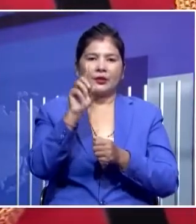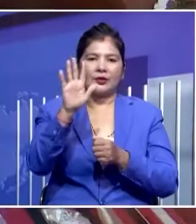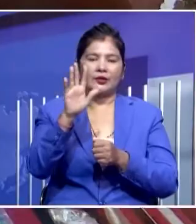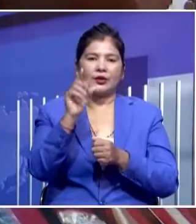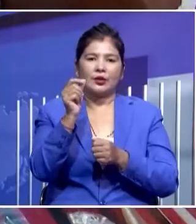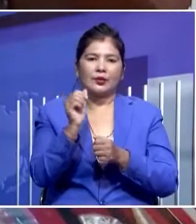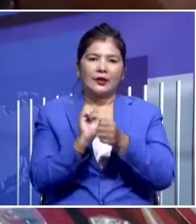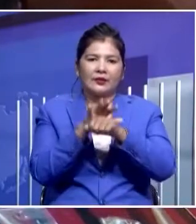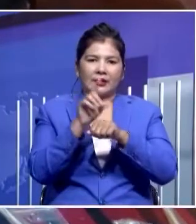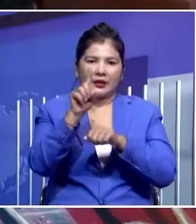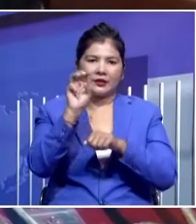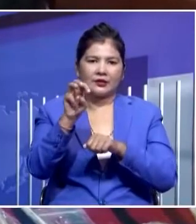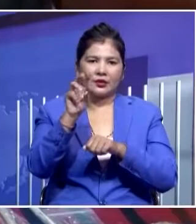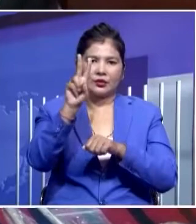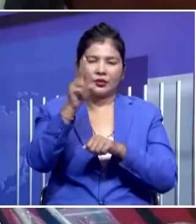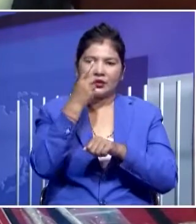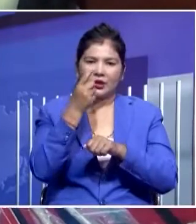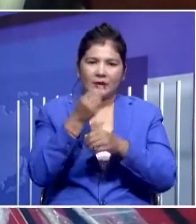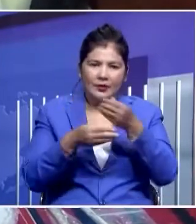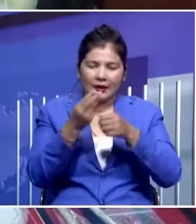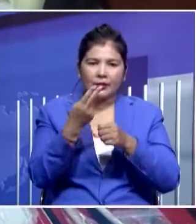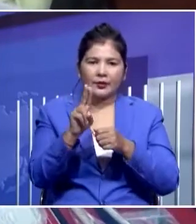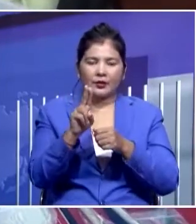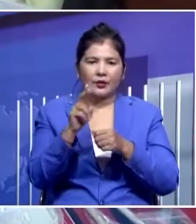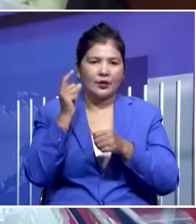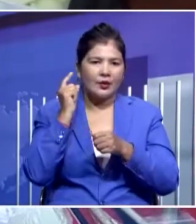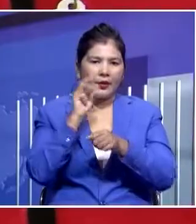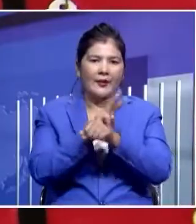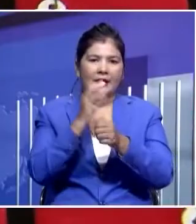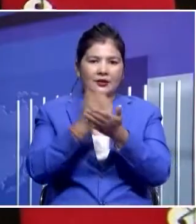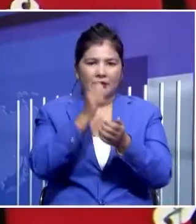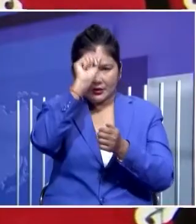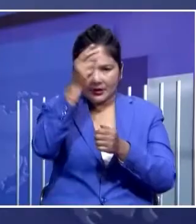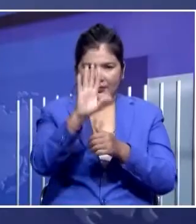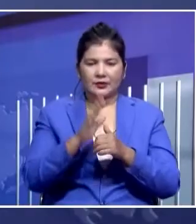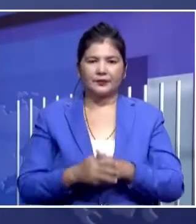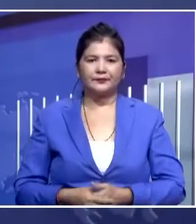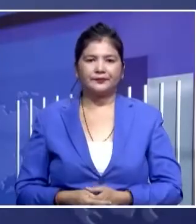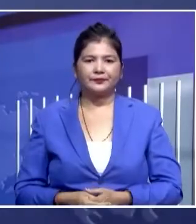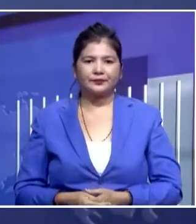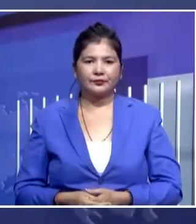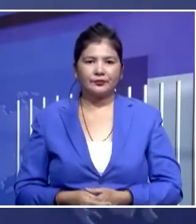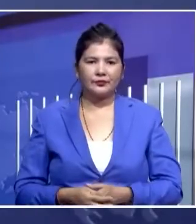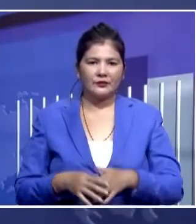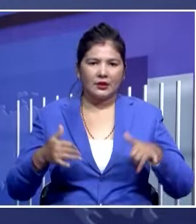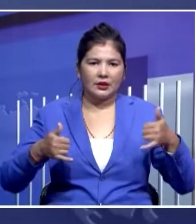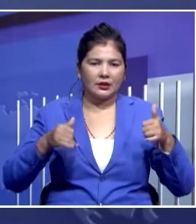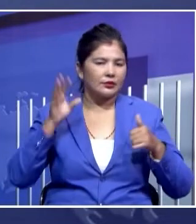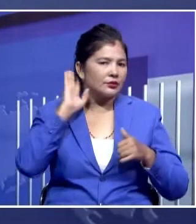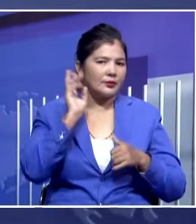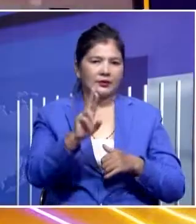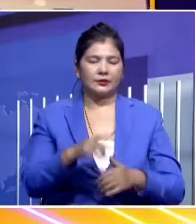बढेर 1,200 रुपियाँमा सुन कारोबार भएको महासङ्घले जनाएको छ। अब खेलकुद